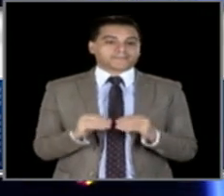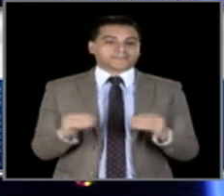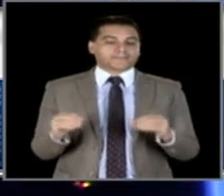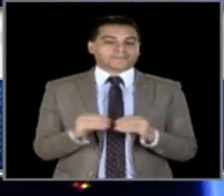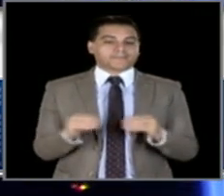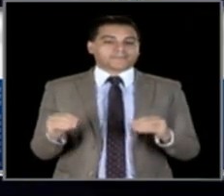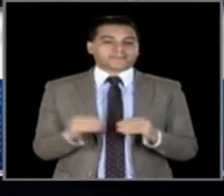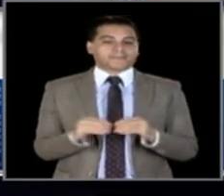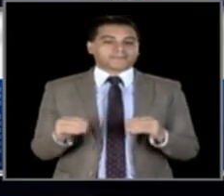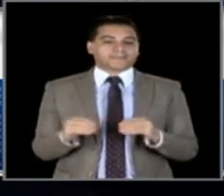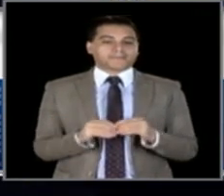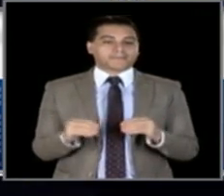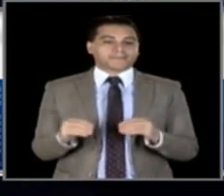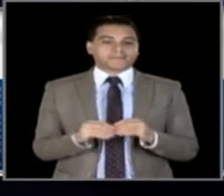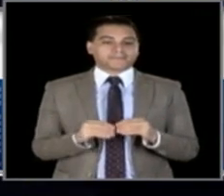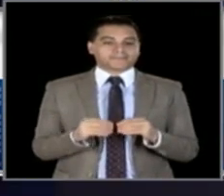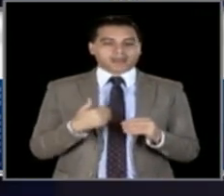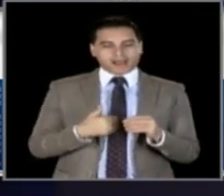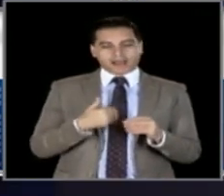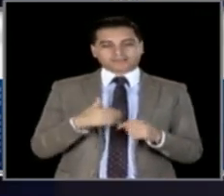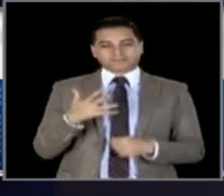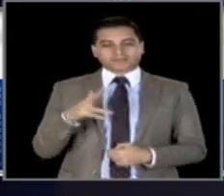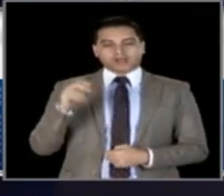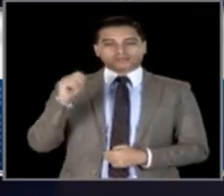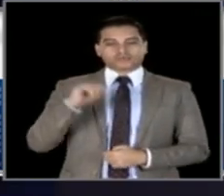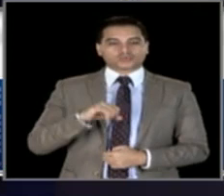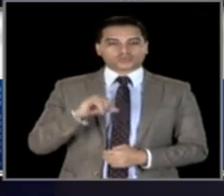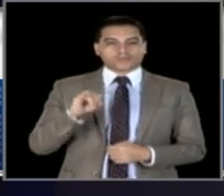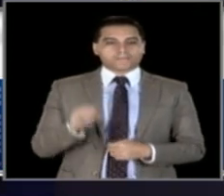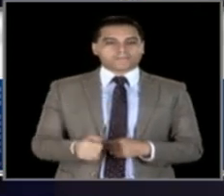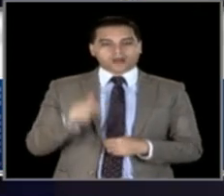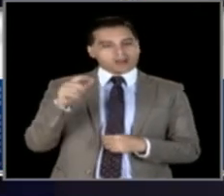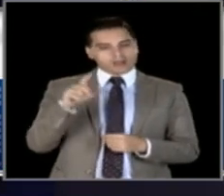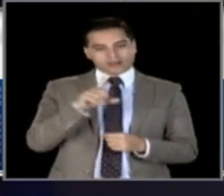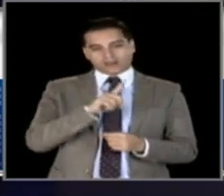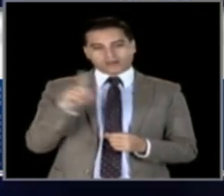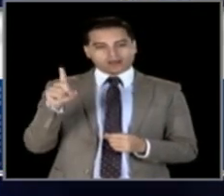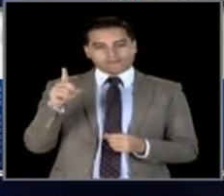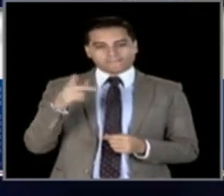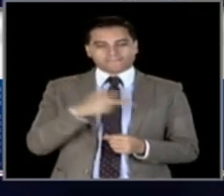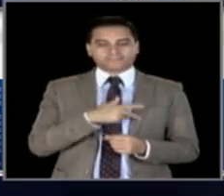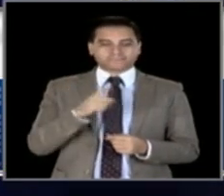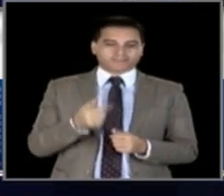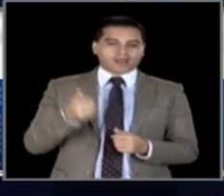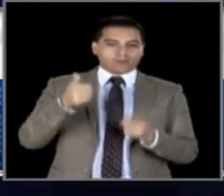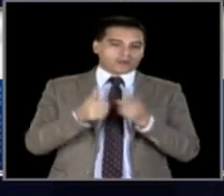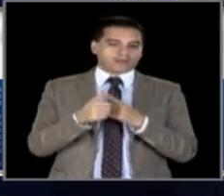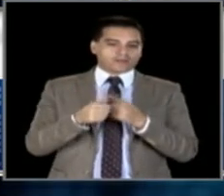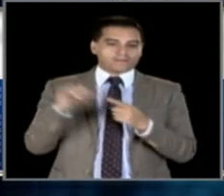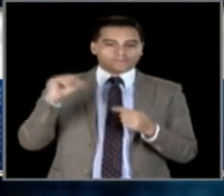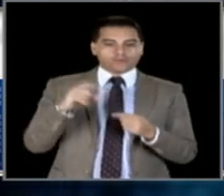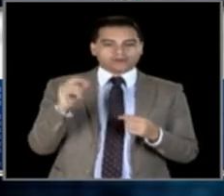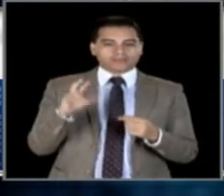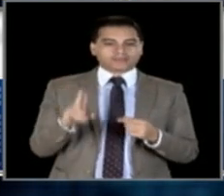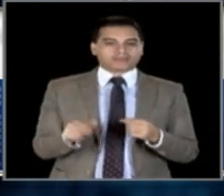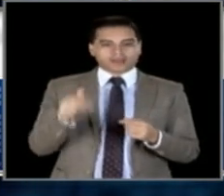مين؟ أنا حاسس إنها الصومال. الإجابة الصحيحة موريتانيا. حظكم حلو إن محدش داس على